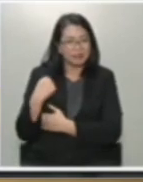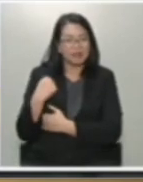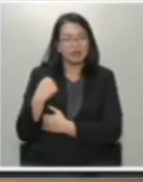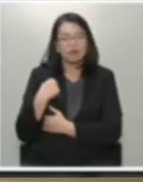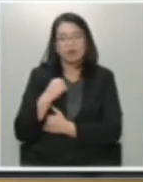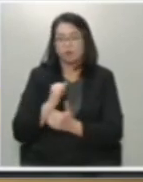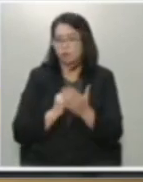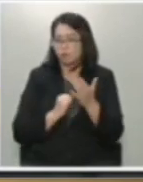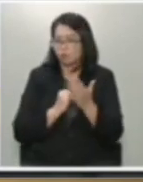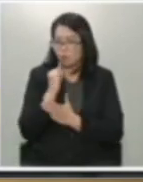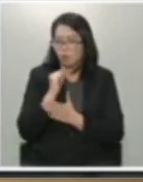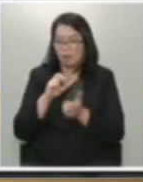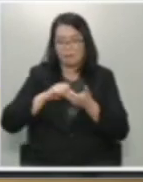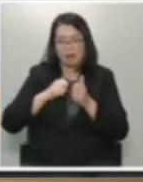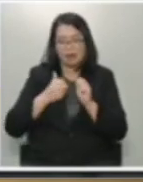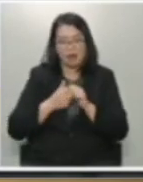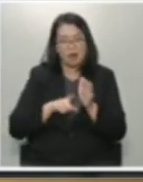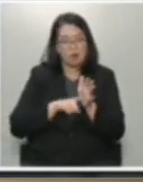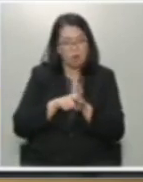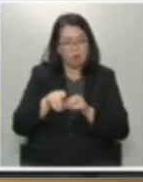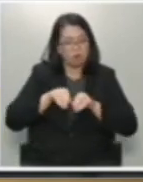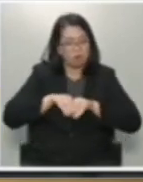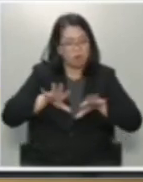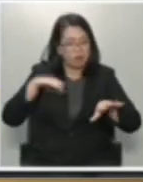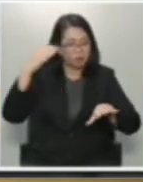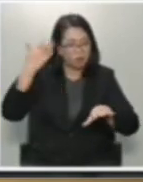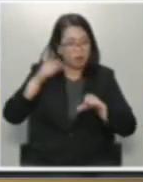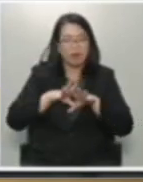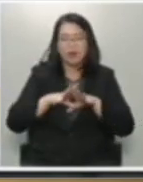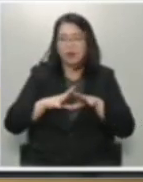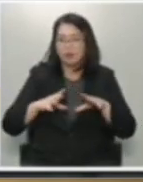ความถูกต้องแล้วก็ปัญหานี้ก็จะคลี่คลายไปในที่สุดแล้วก็เ